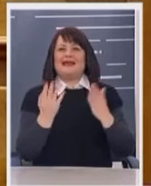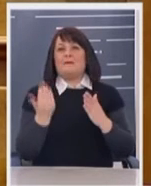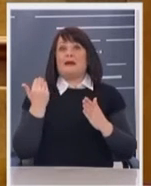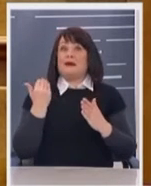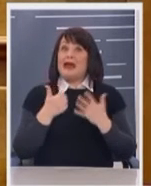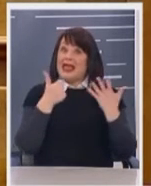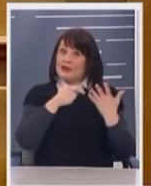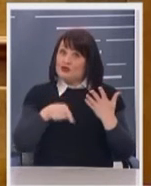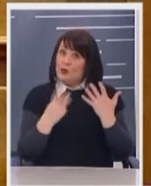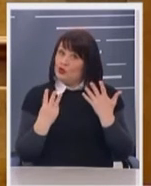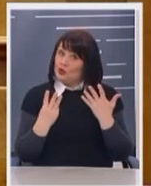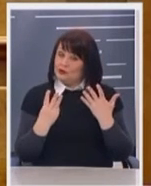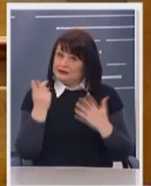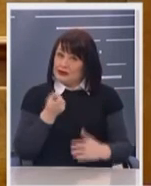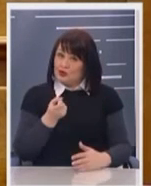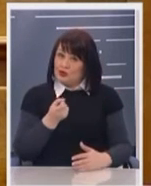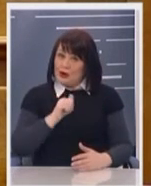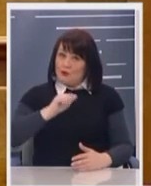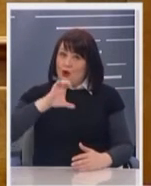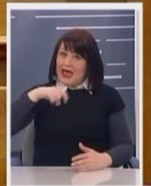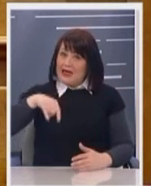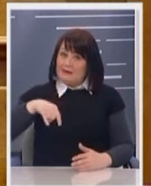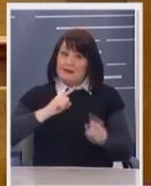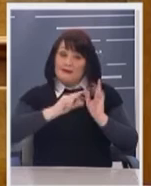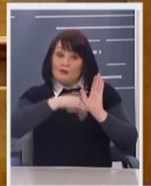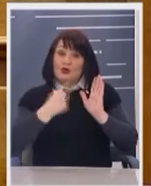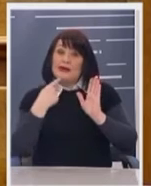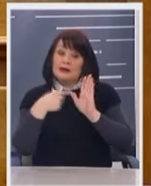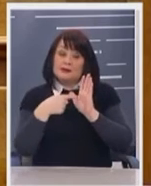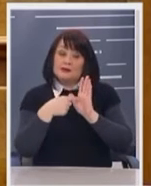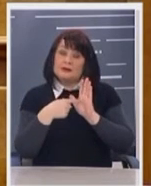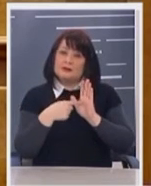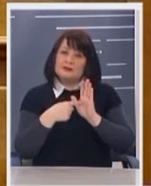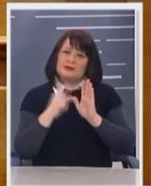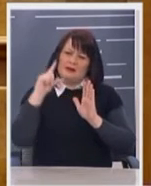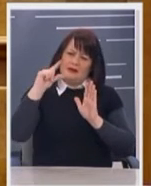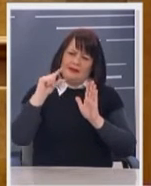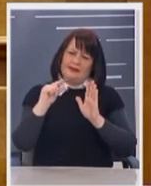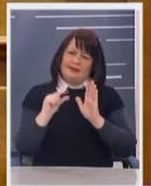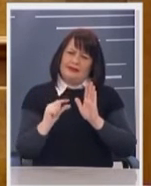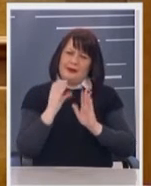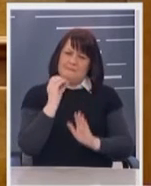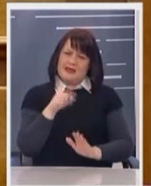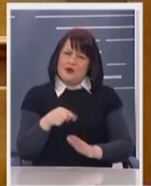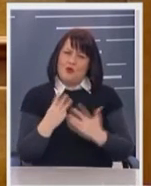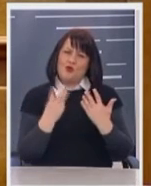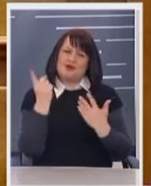6,8. Δηλαδή, τα ίδια τα μνημόνια προέβλεπαν μία μείωση ελάχιστη κατά